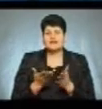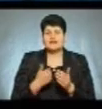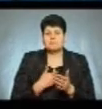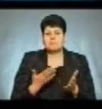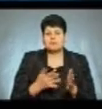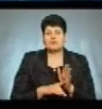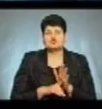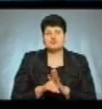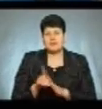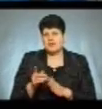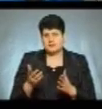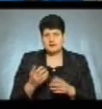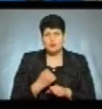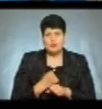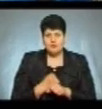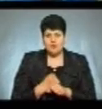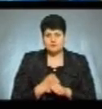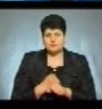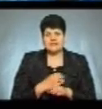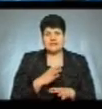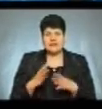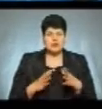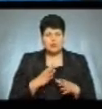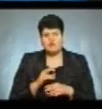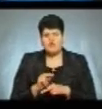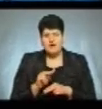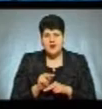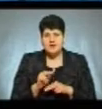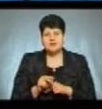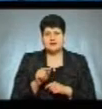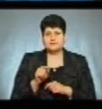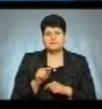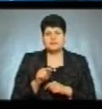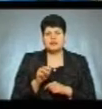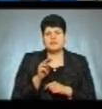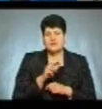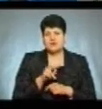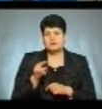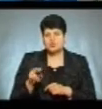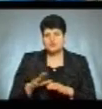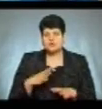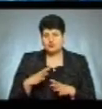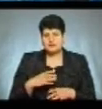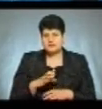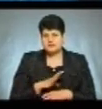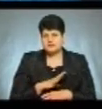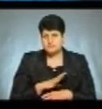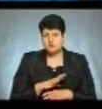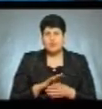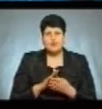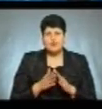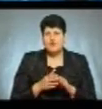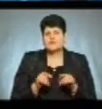і починали роботу, і тренували, і тренувався він Микола Петрович, ясно, що умови